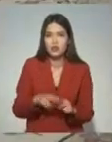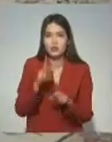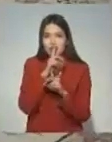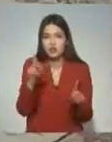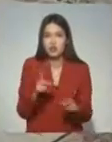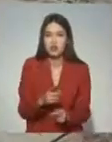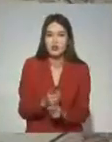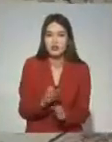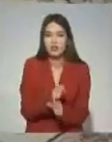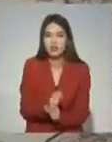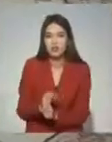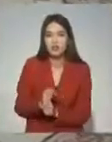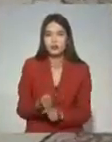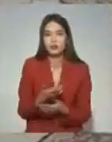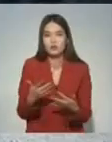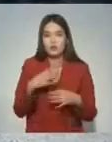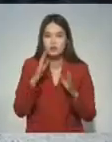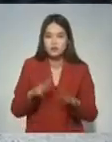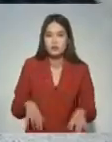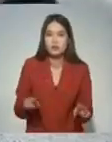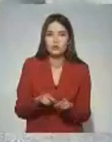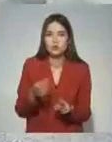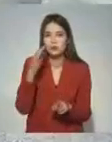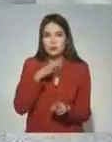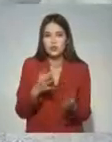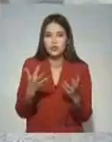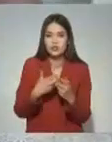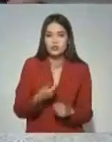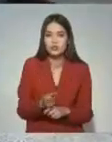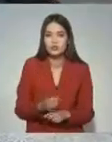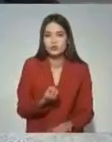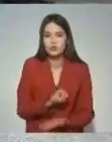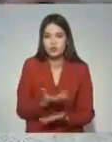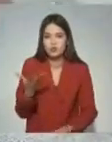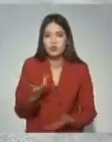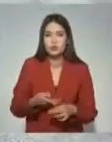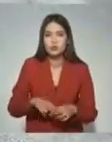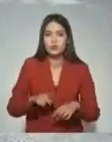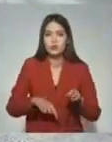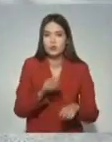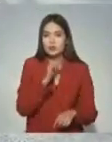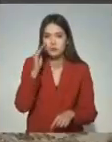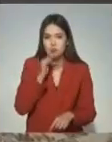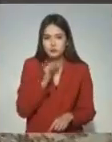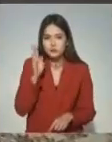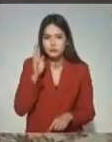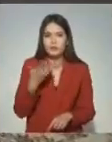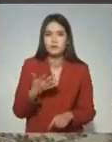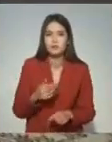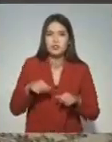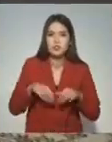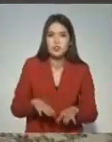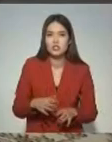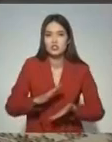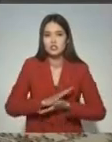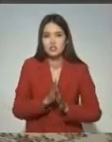Орлану пришел отказ из-за возраста, так как по правилам препарат закупают детям до 2 лет. Поэтому родители мальчика решили взять все в свои руки.